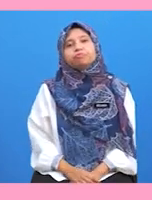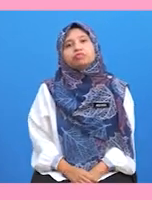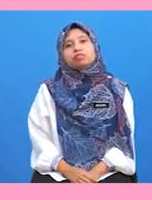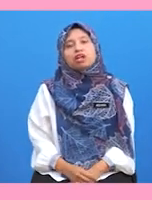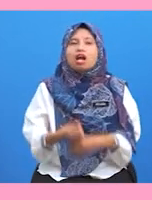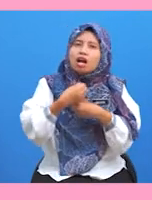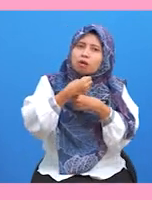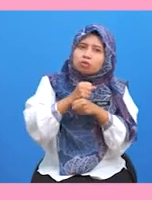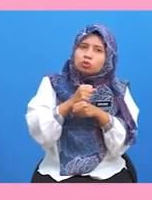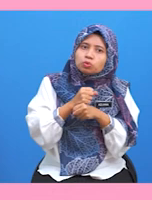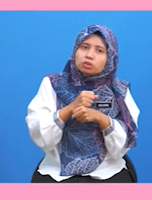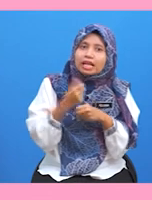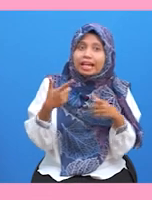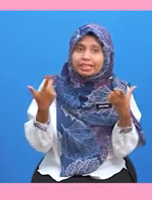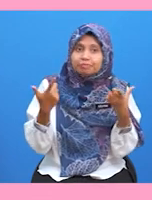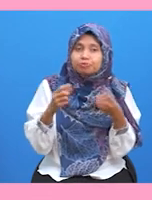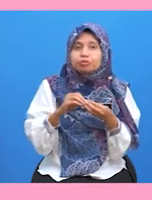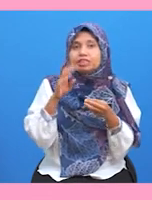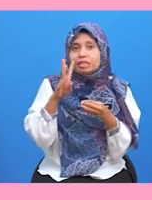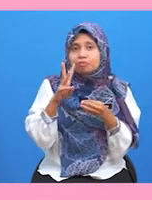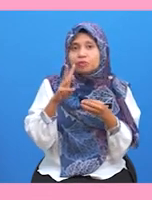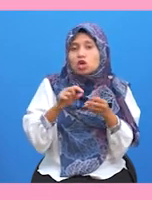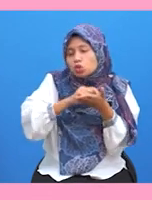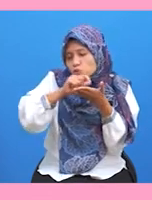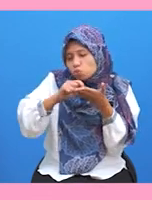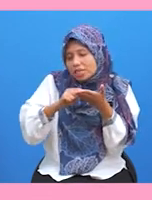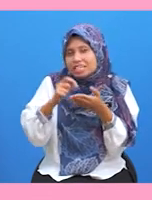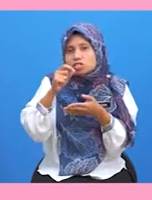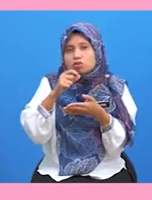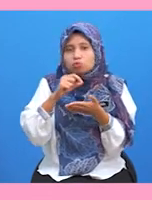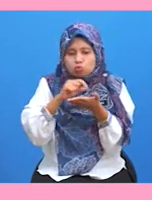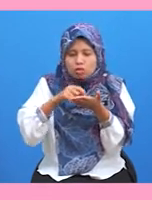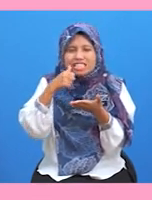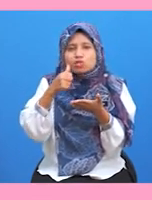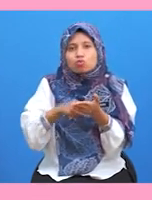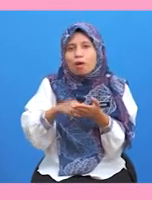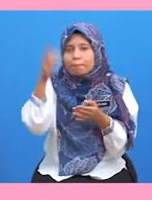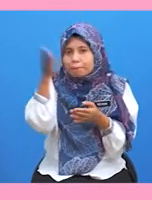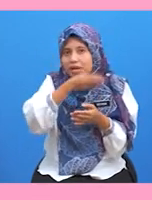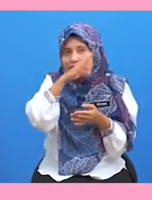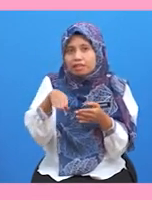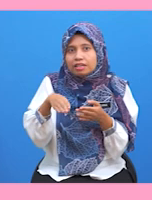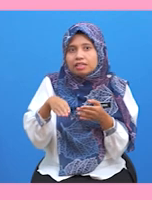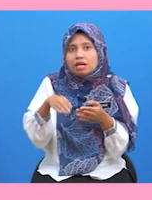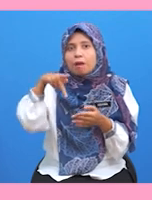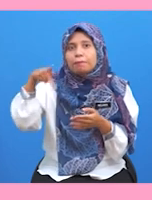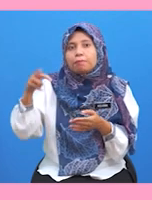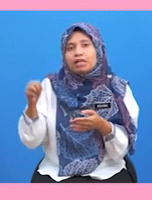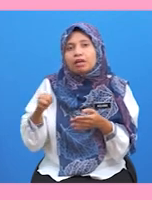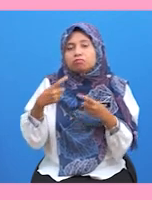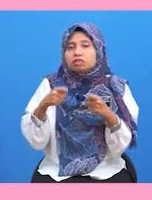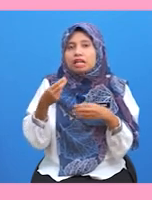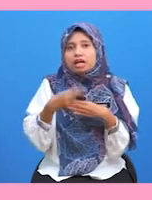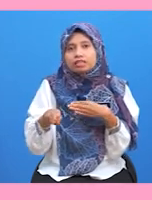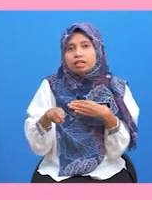Bentuk penentangan yang keenam adalah menulis surat bantahan. Pergerakan Pemuda Melayu PPM telah